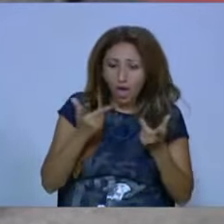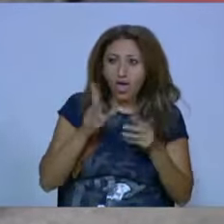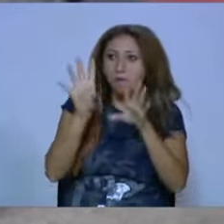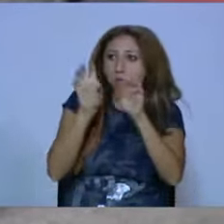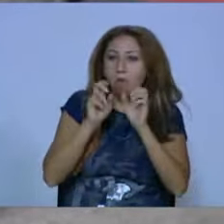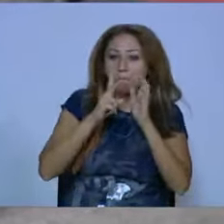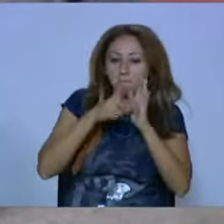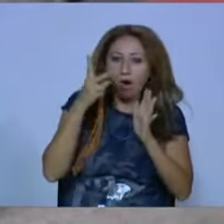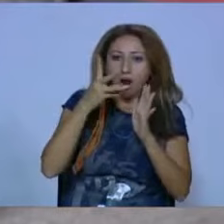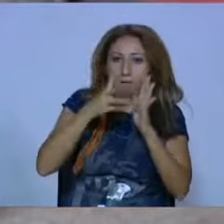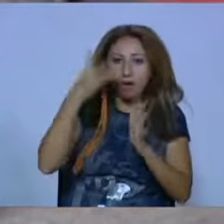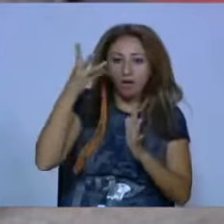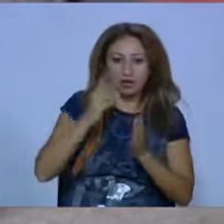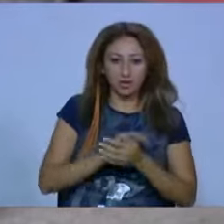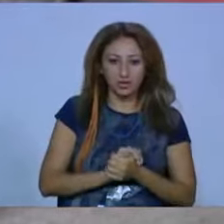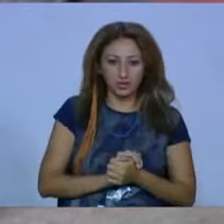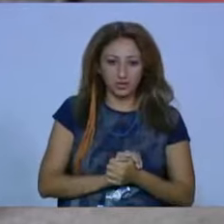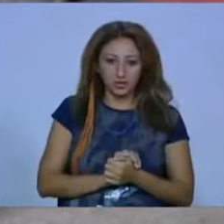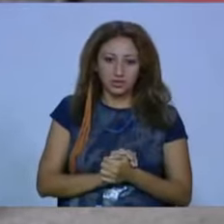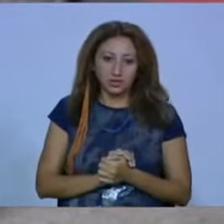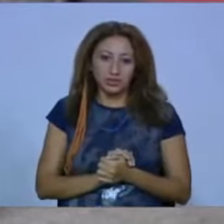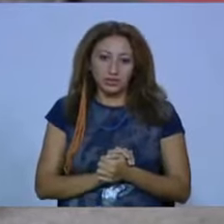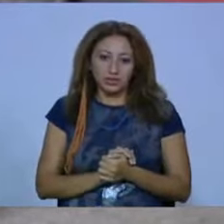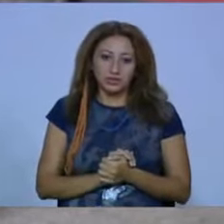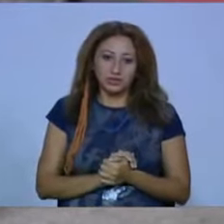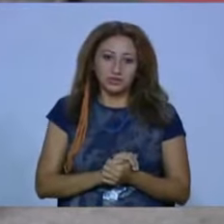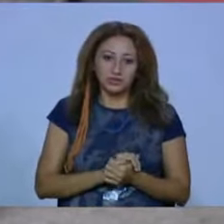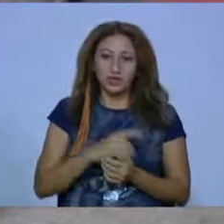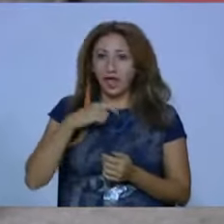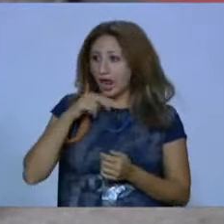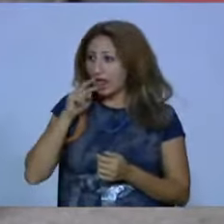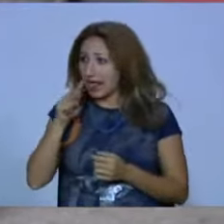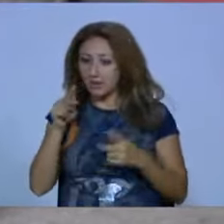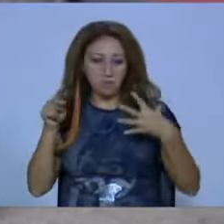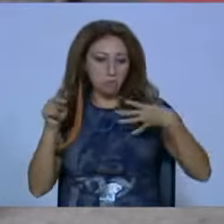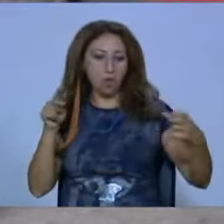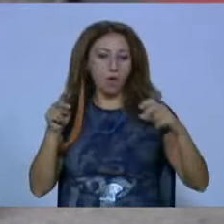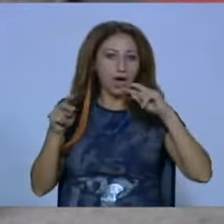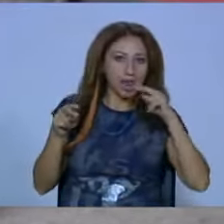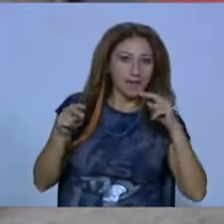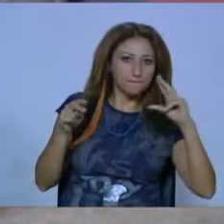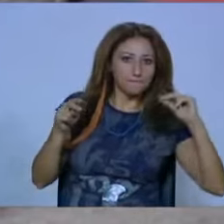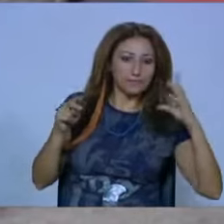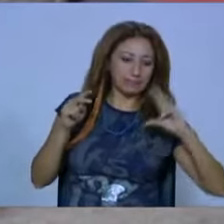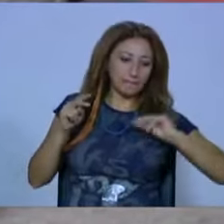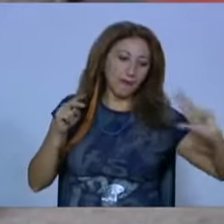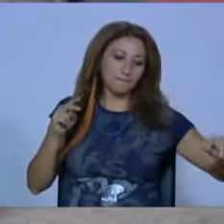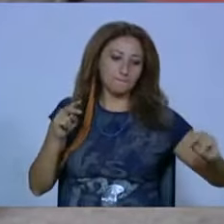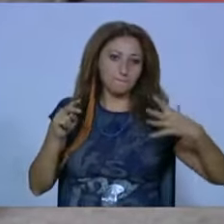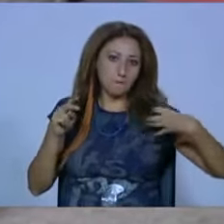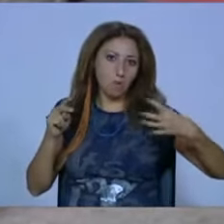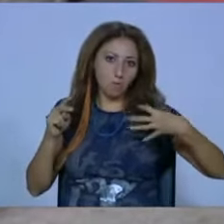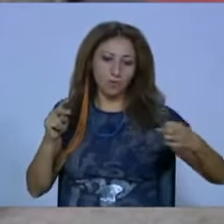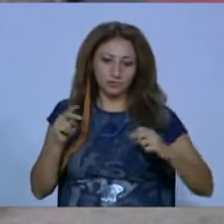البيت ما نعرفش نقول كلمة إلا إذا هي ترددت، ما نعرفش نقول كلمة إلا إذا ترددت، بصعوبة